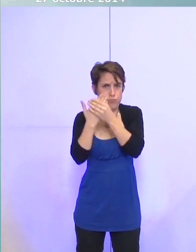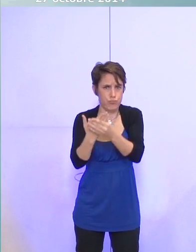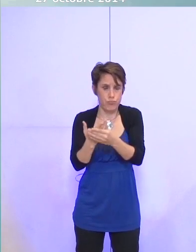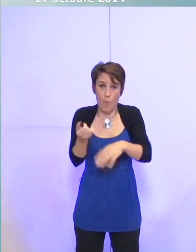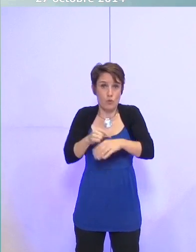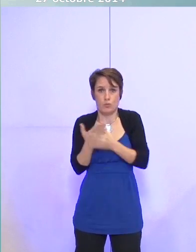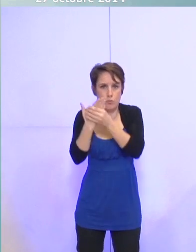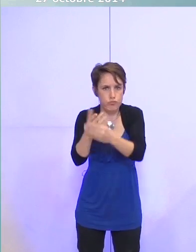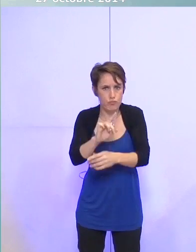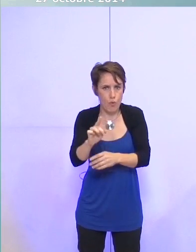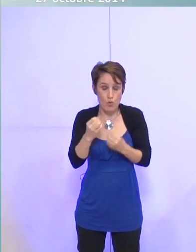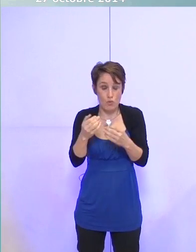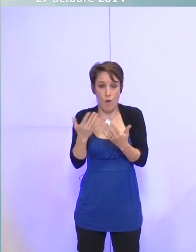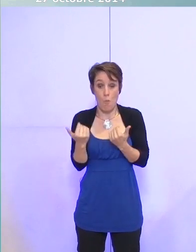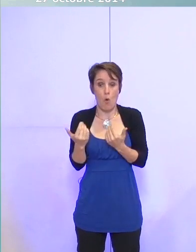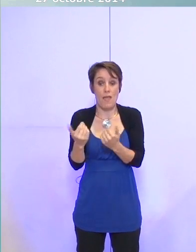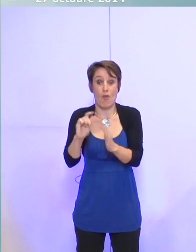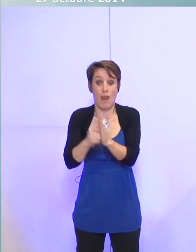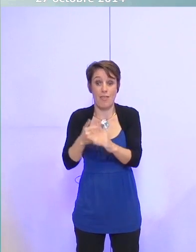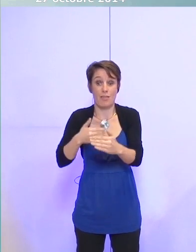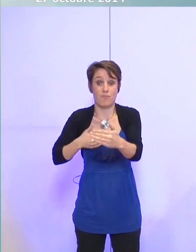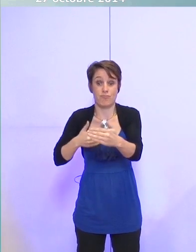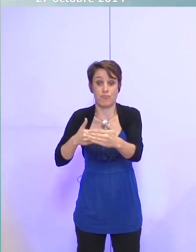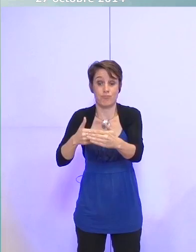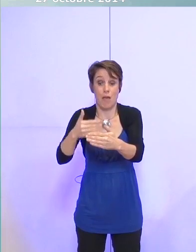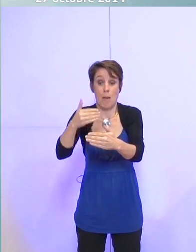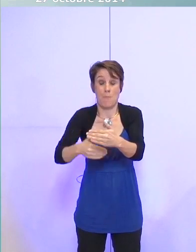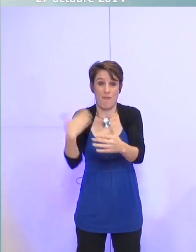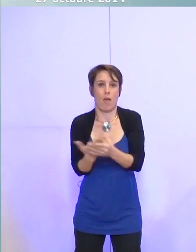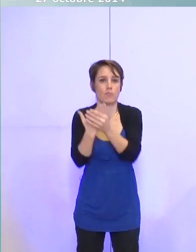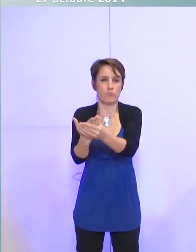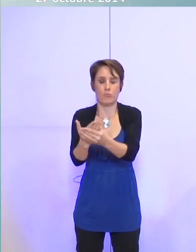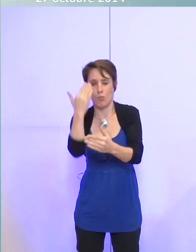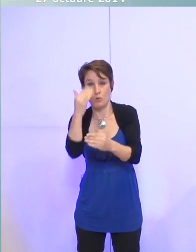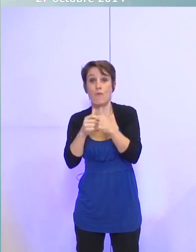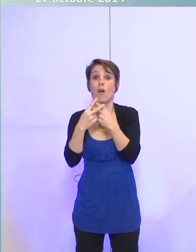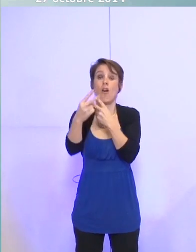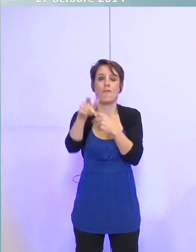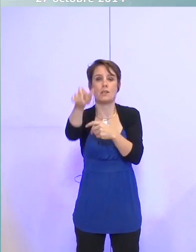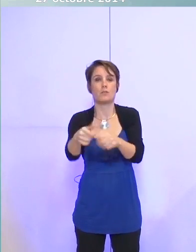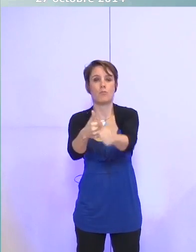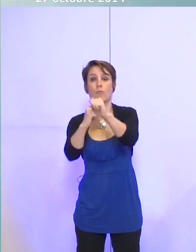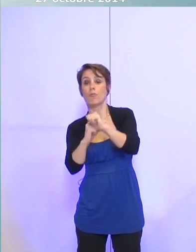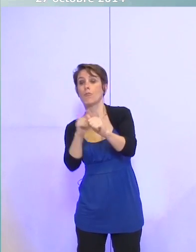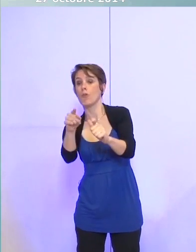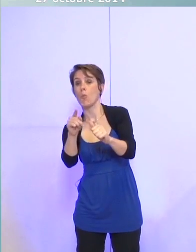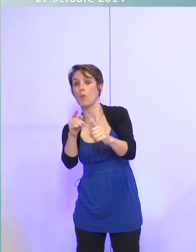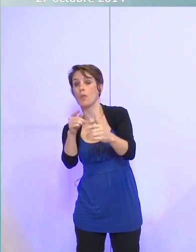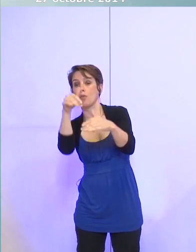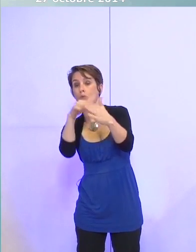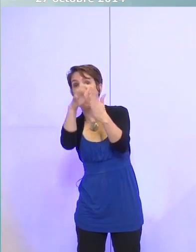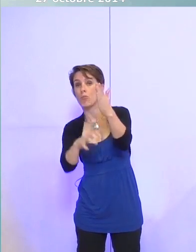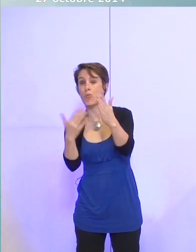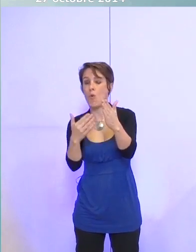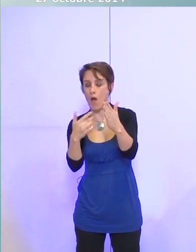on attend en effet jusqu'au bout de savoir exactement sur quoi va poser le recours, quelle est la ligne du plaignant pour pouvoir répondre, et c'est tout à fait